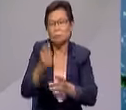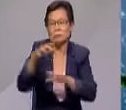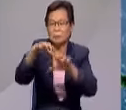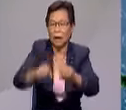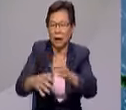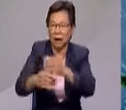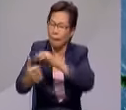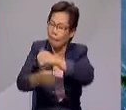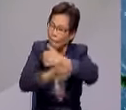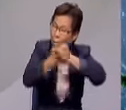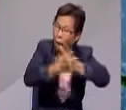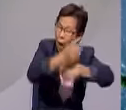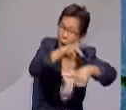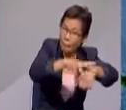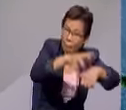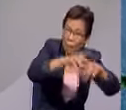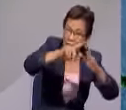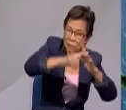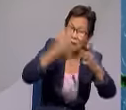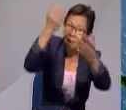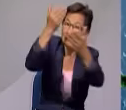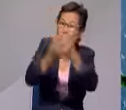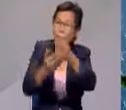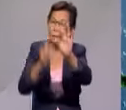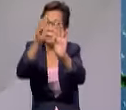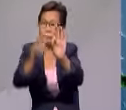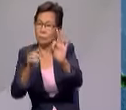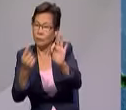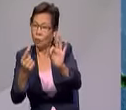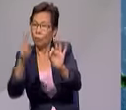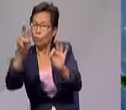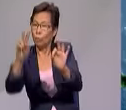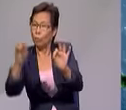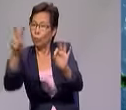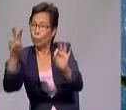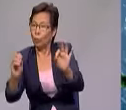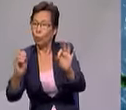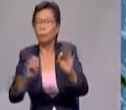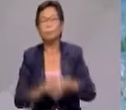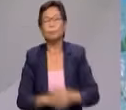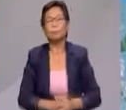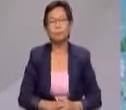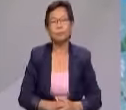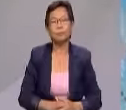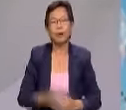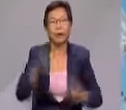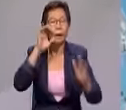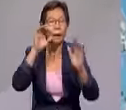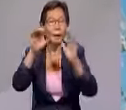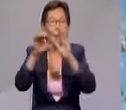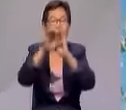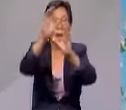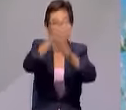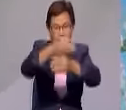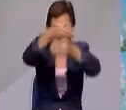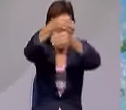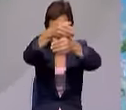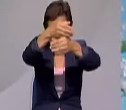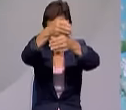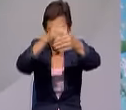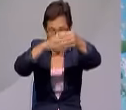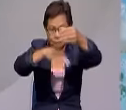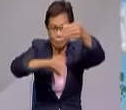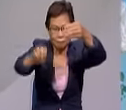ikan. Dan amaran ini berkuat kuasa sehingga ke 9 Januari 2020. Berdasarkan paparan imej satelit pada ketika ini,